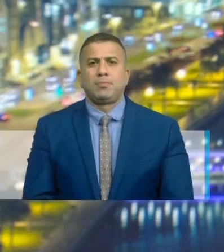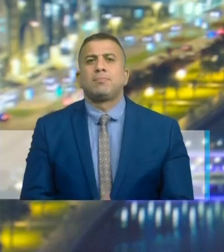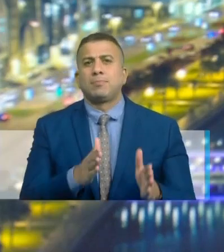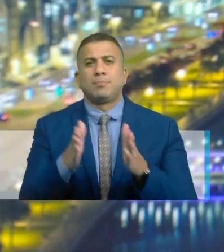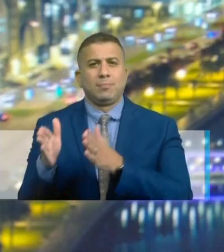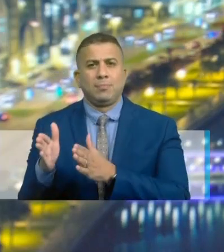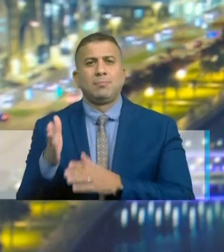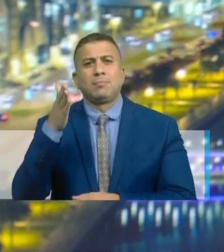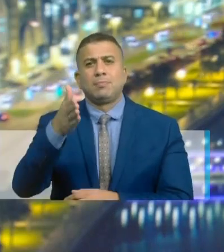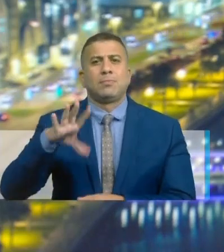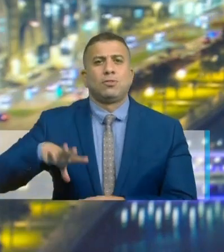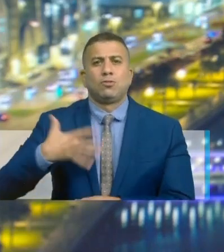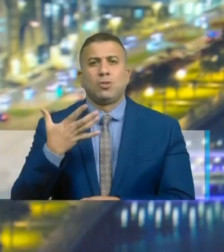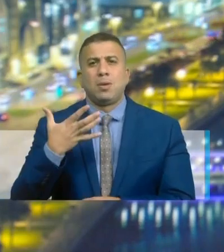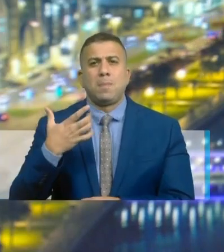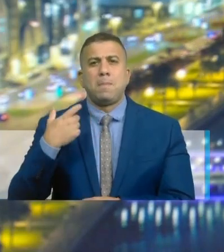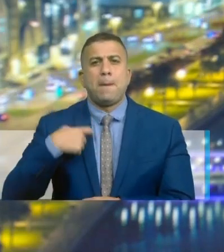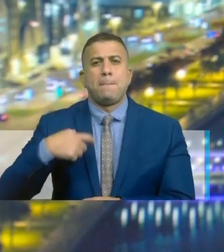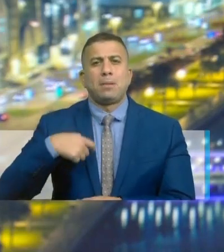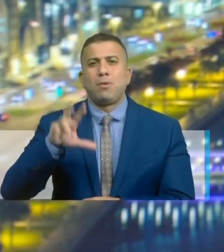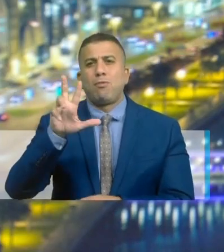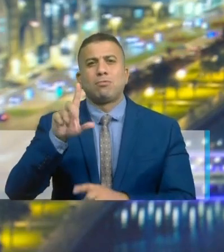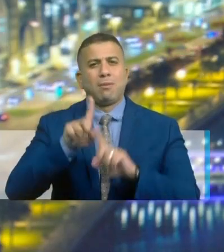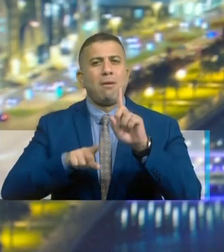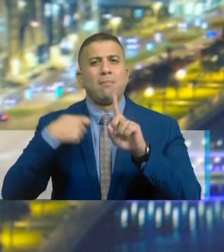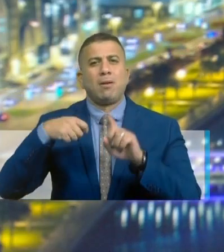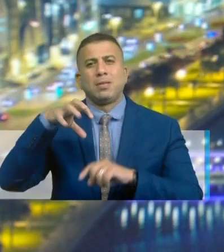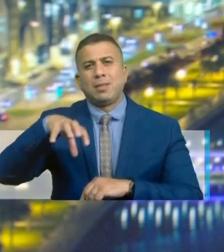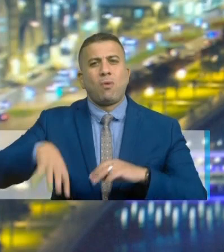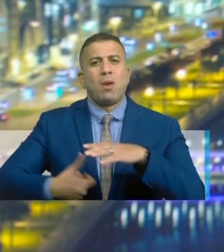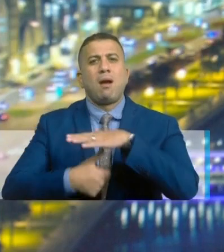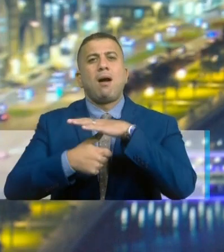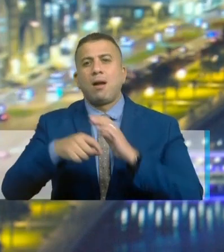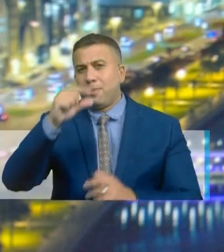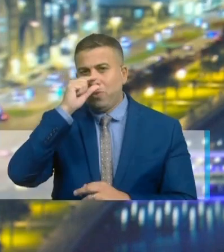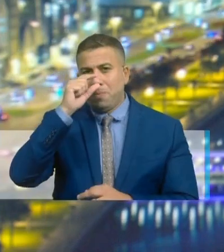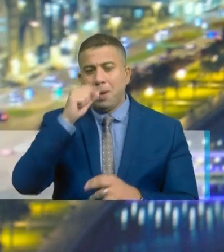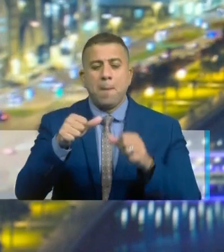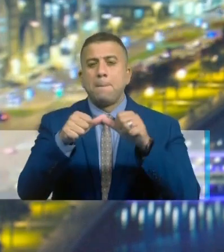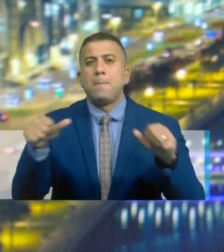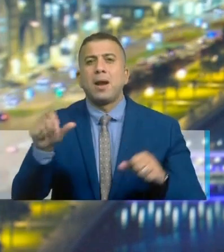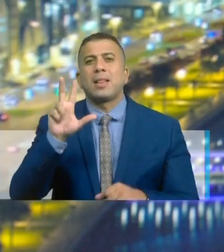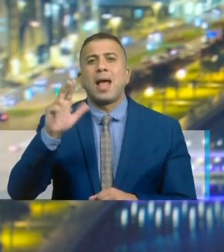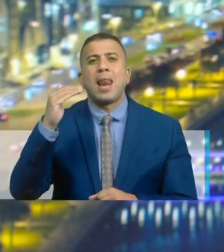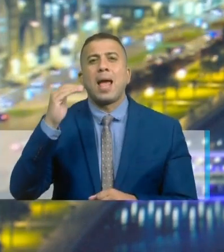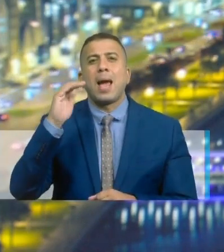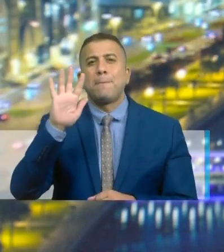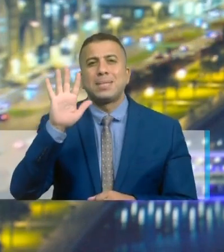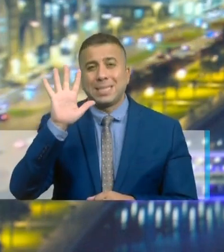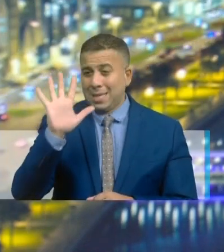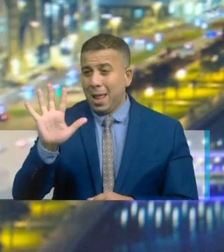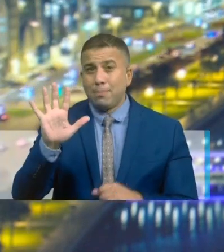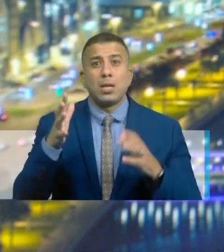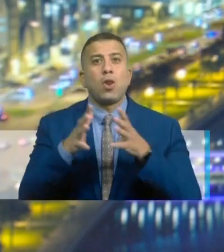فين شاربين اخر زاره صاحب السمو الشيخ محمد بن راشد ال مكتوم نائب رئيس الدوله رئيس مجلس الوزراء حاكم دبي